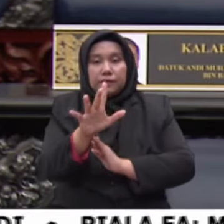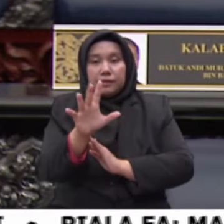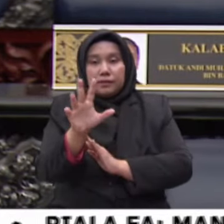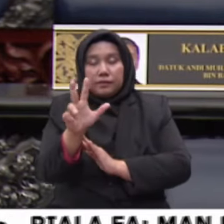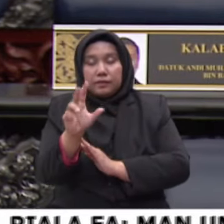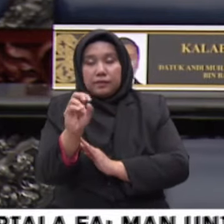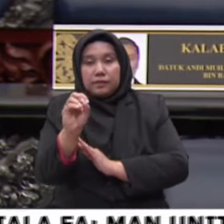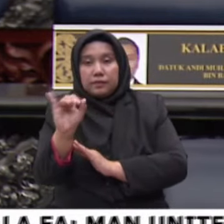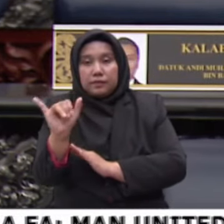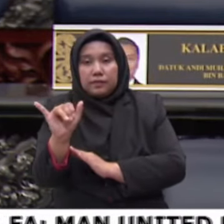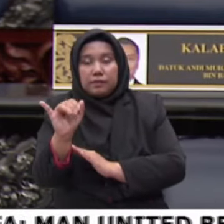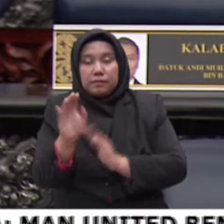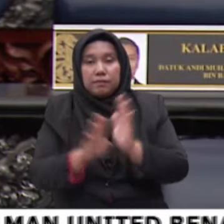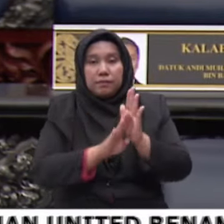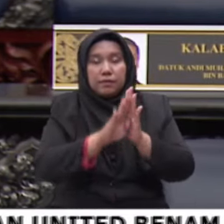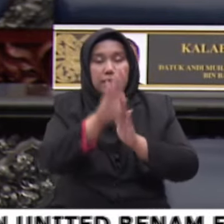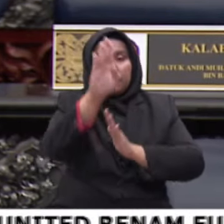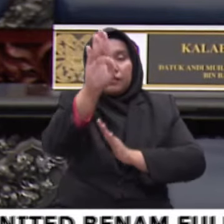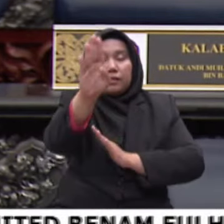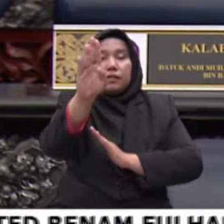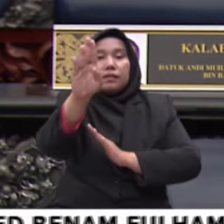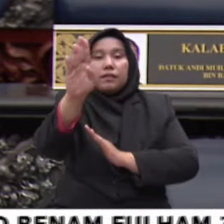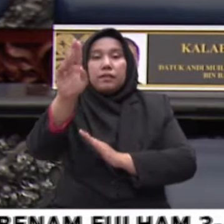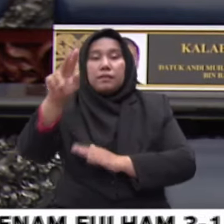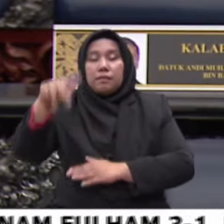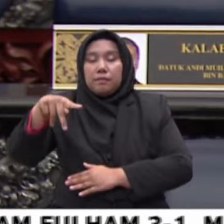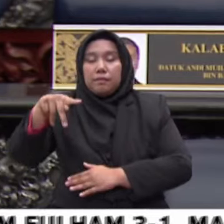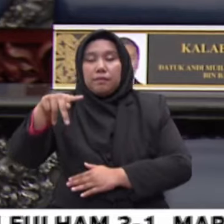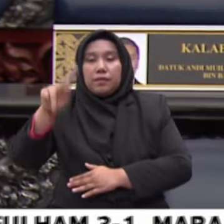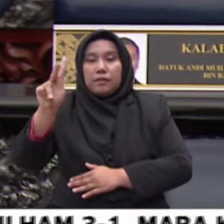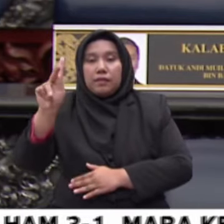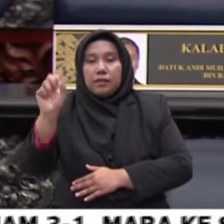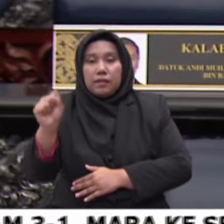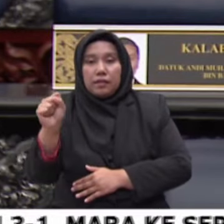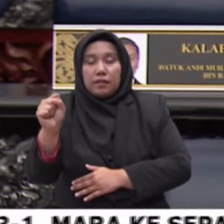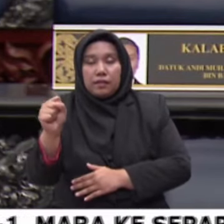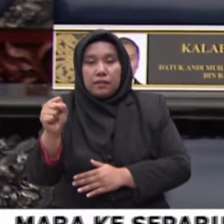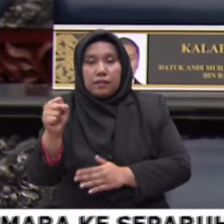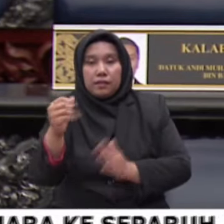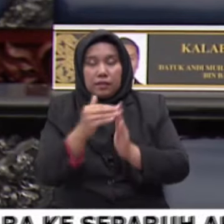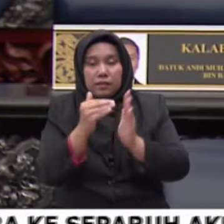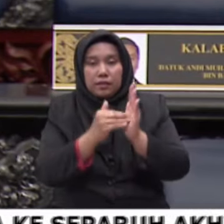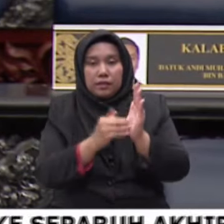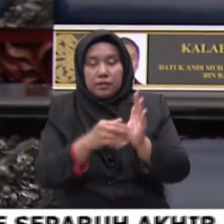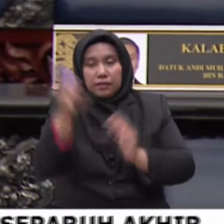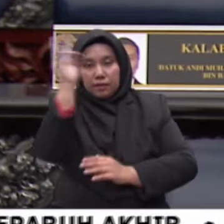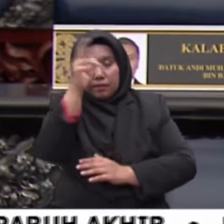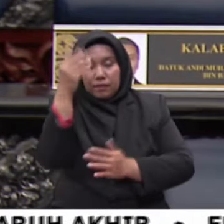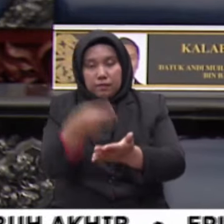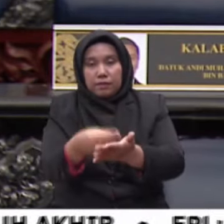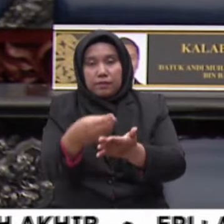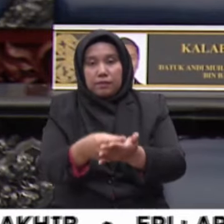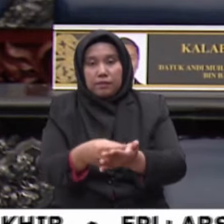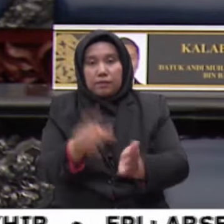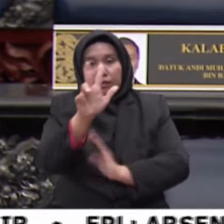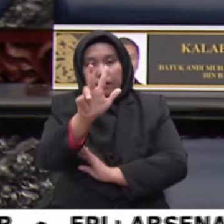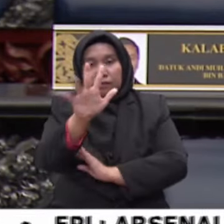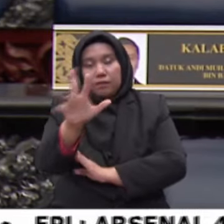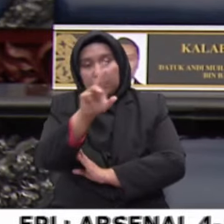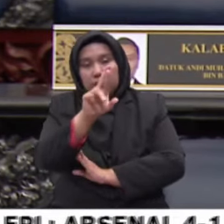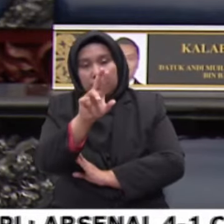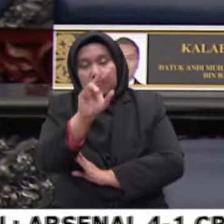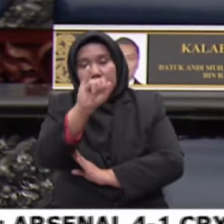program peningkatan dan pembangunan PKS. Menerusi butiran ini, saya melihat kerajaan telah memperuntukkan sebanyak 35